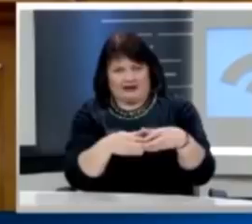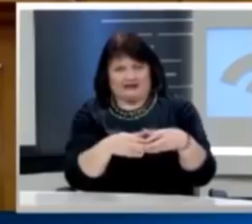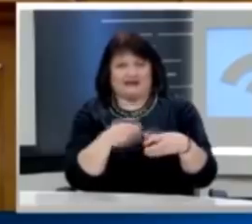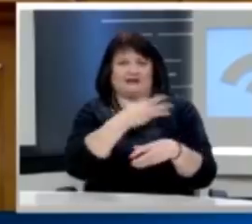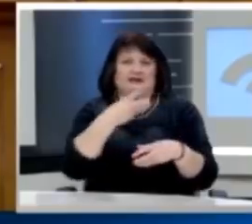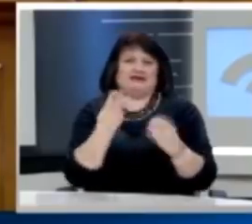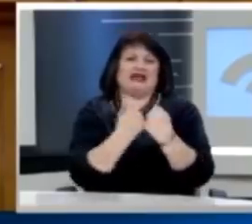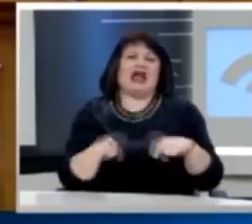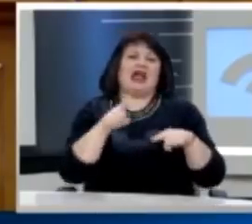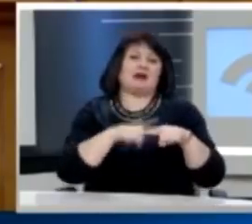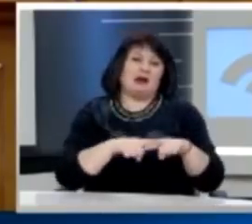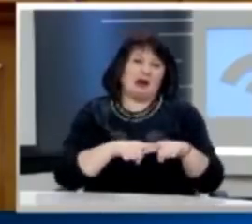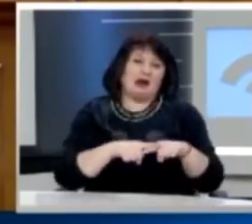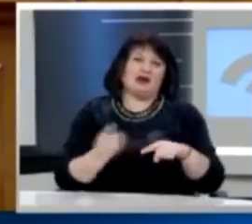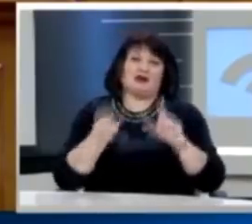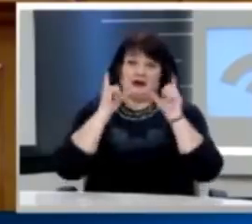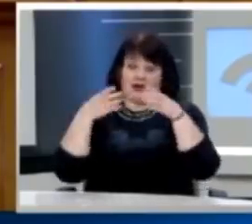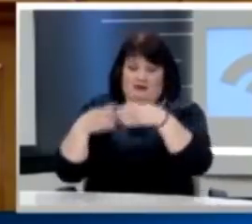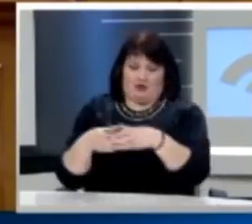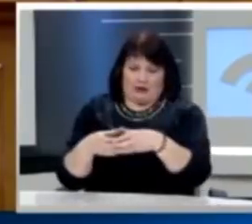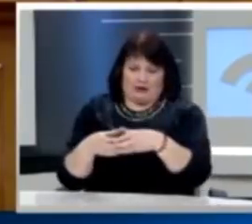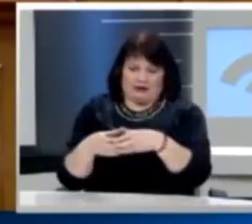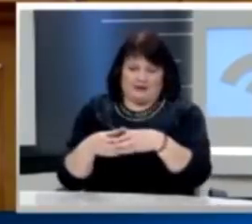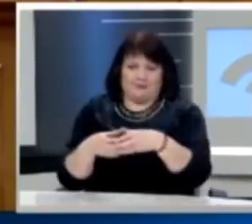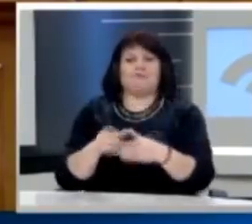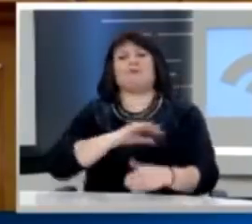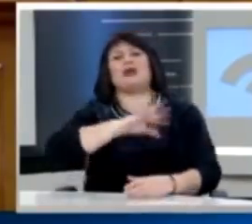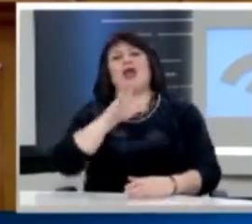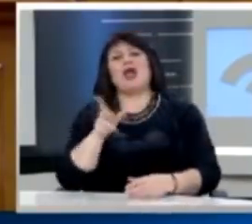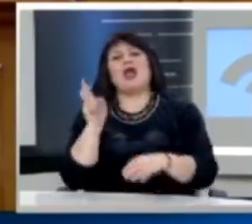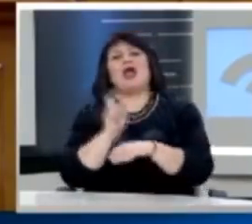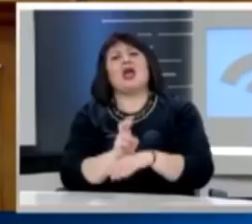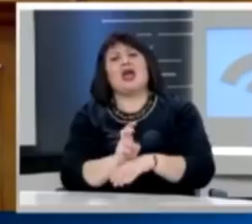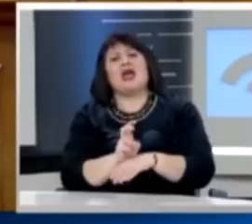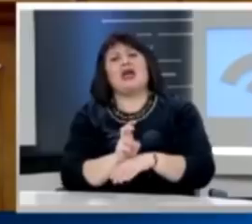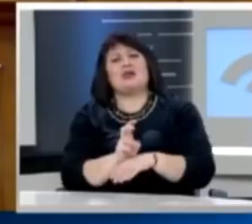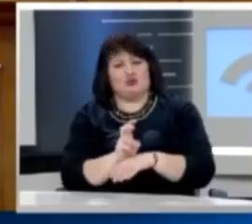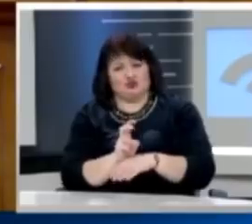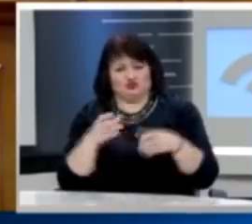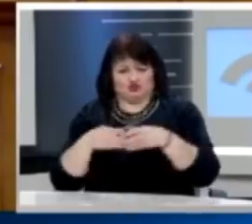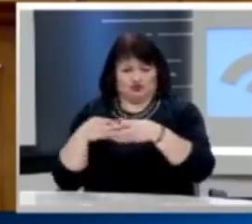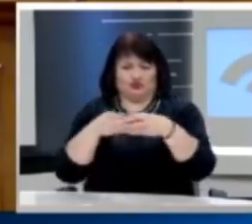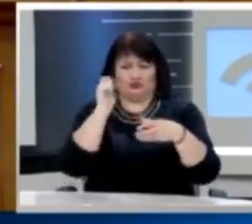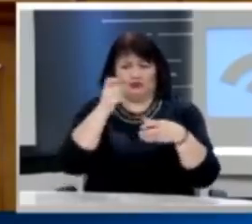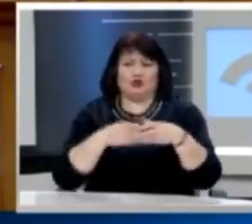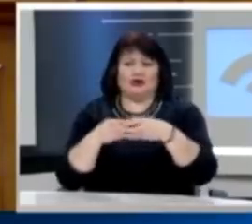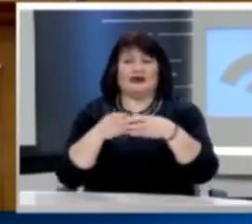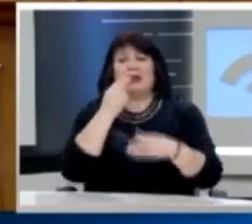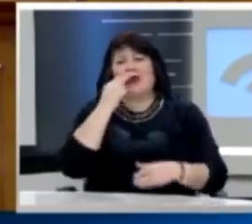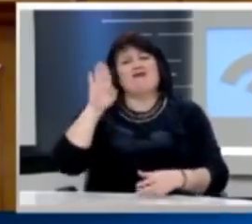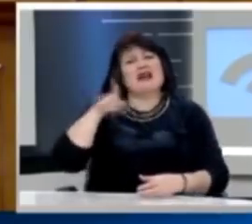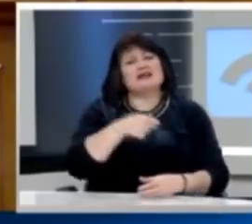ΣΥΡΙΖΑ, ΑΝΕΛ, τους κυρίους της Νέας Δημοκρατίας, μέχρι τους υπόλοιπους του αστικού τόξου, έως και τη